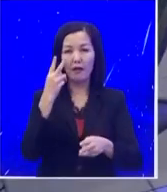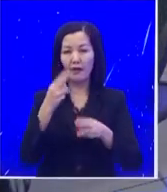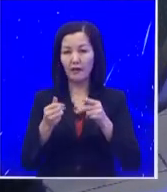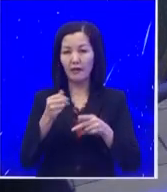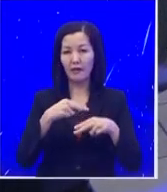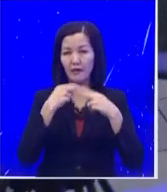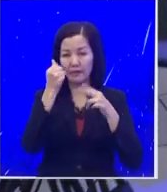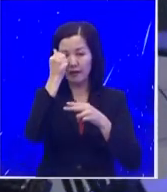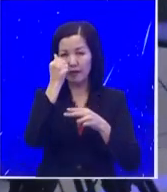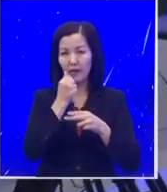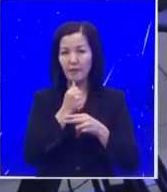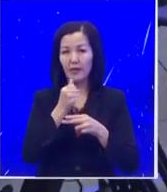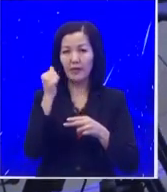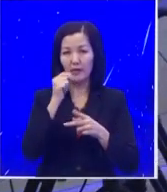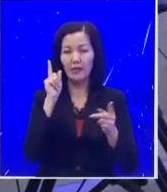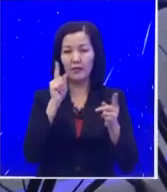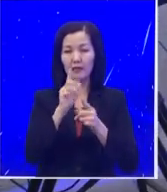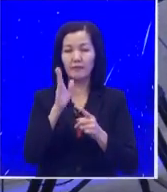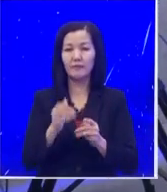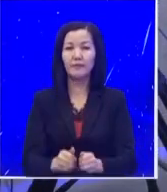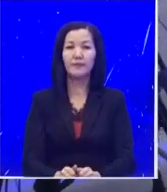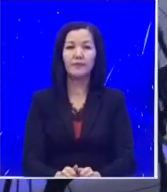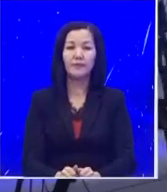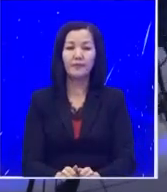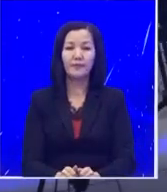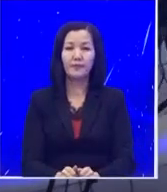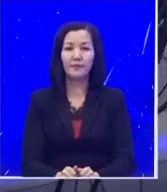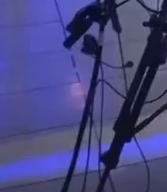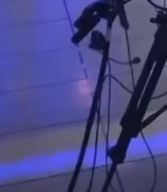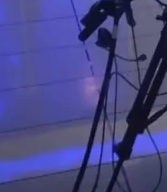келіп түскен ақпараттар легі осындай болды. Назар қойып тыңдағандарыңызға рахмет. Аман сау болыңыздар.